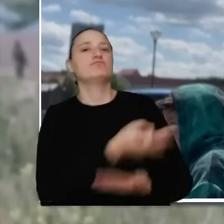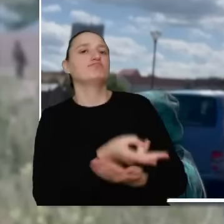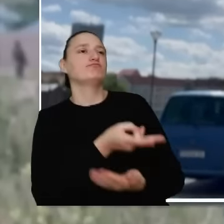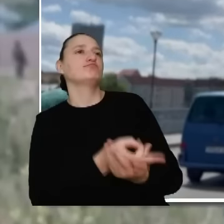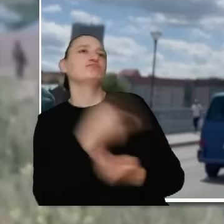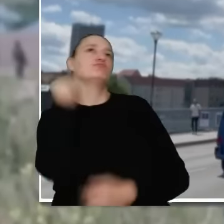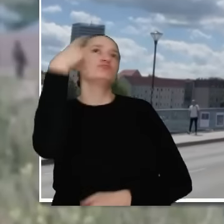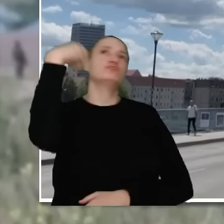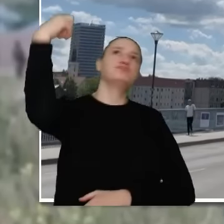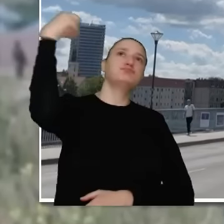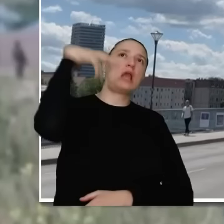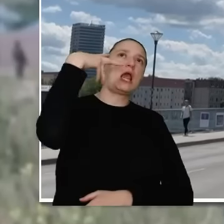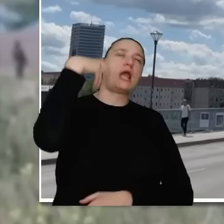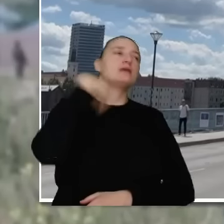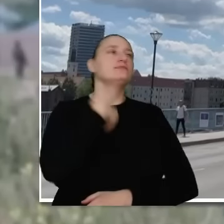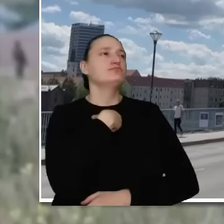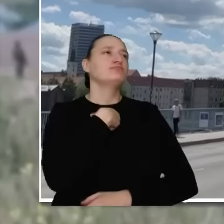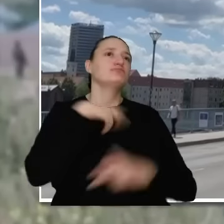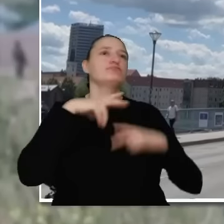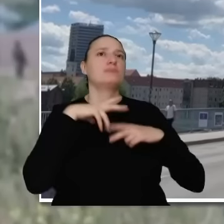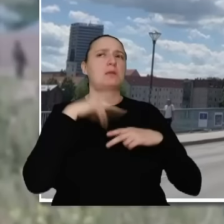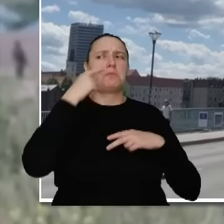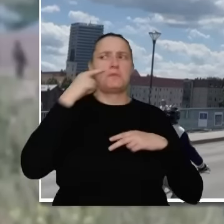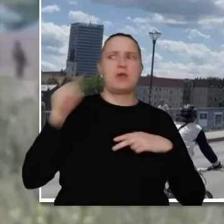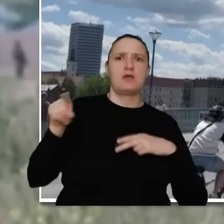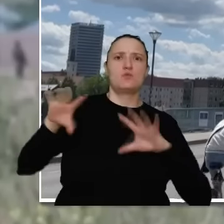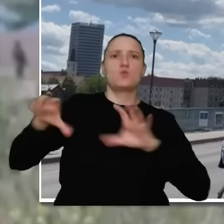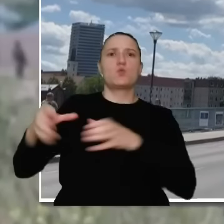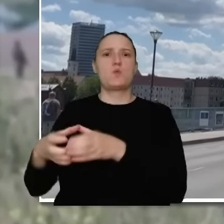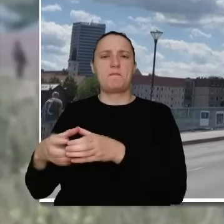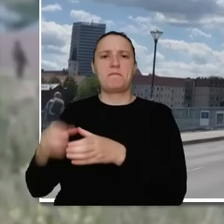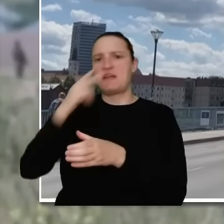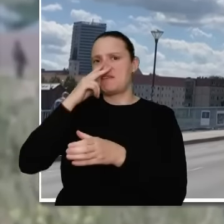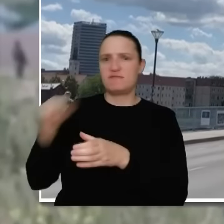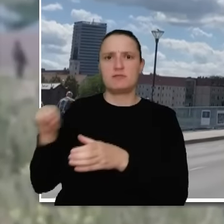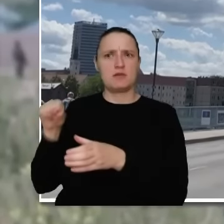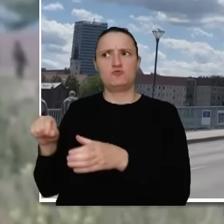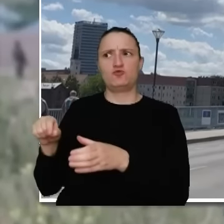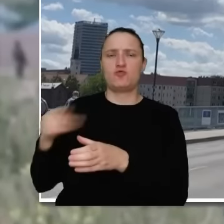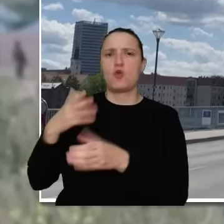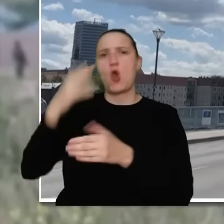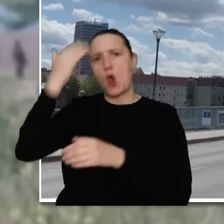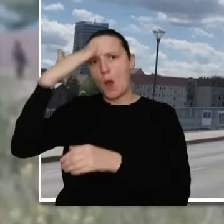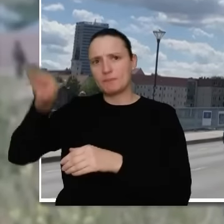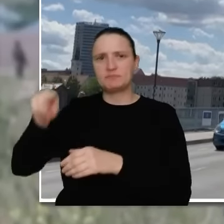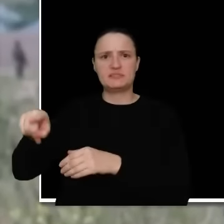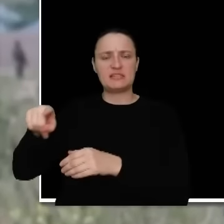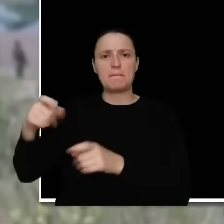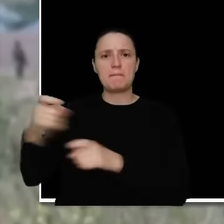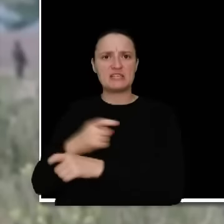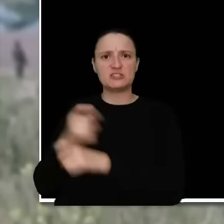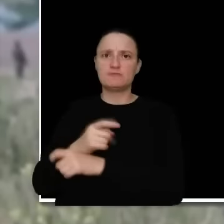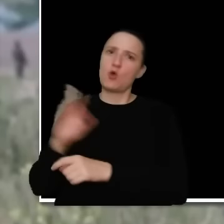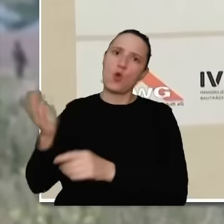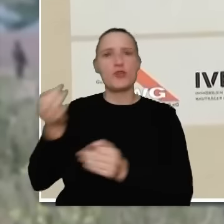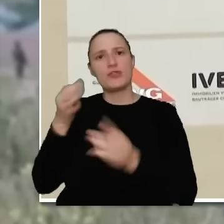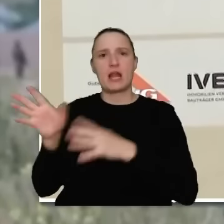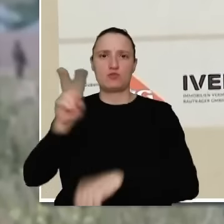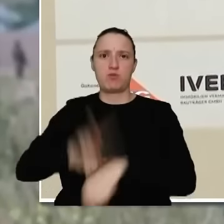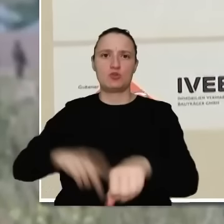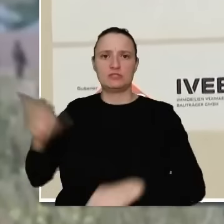osoby zwróciły uwagę na grupę obcokrajowców i zawołały policję. To są moim zdaniem zachowania